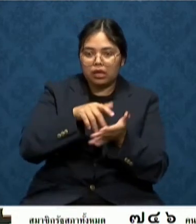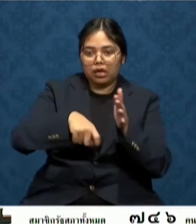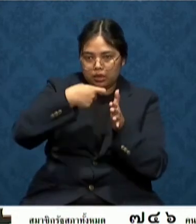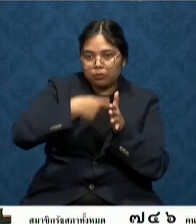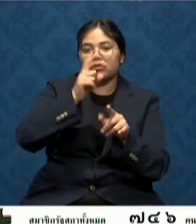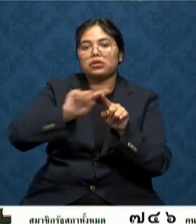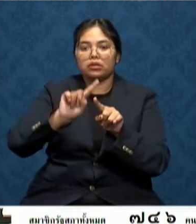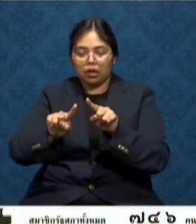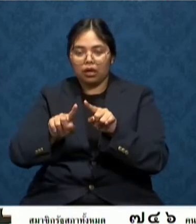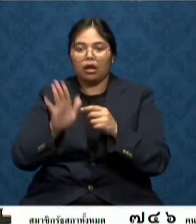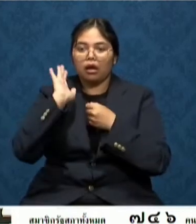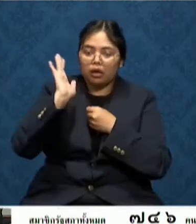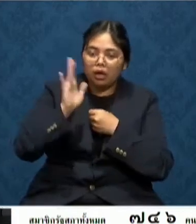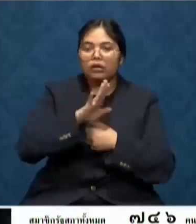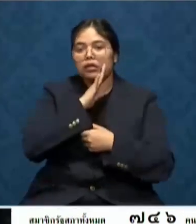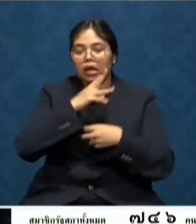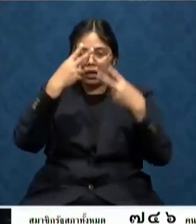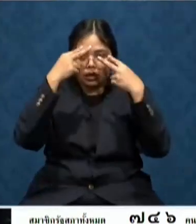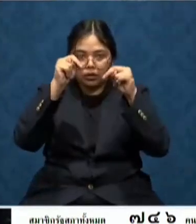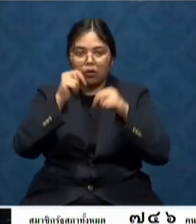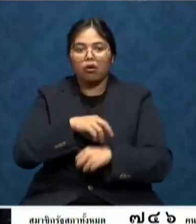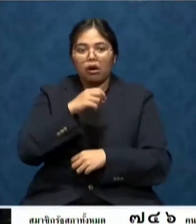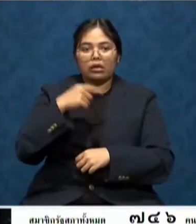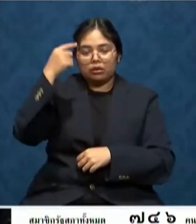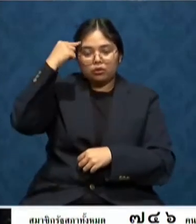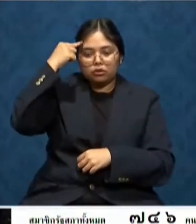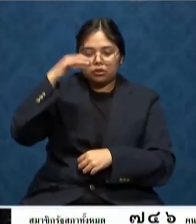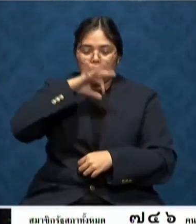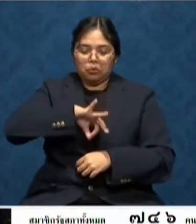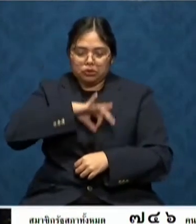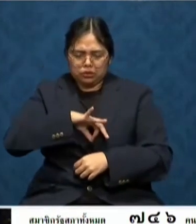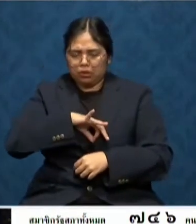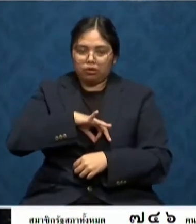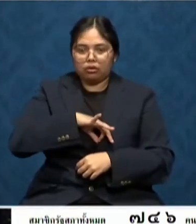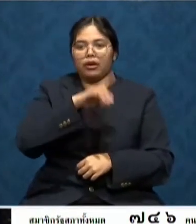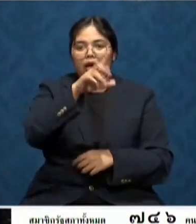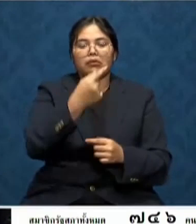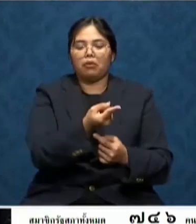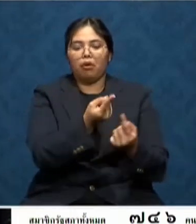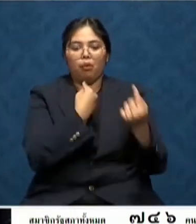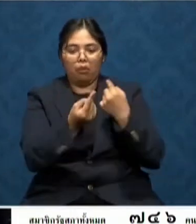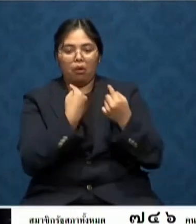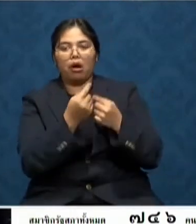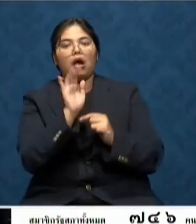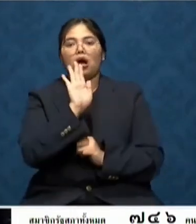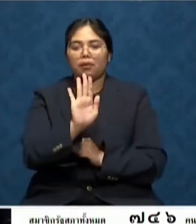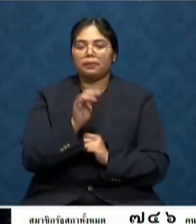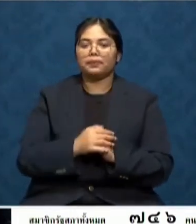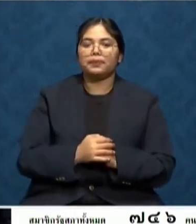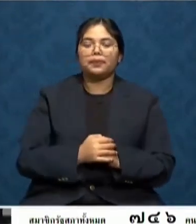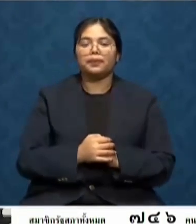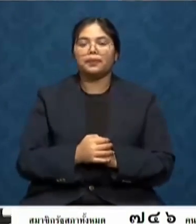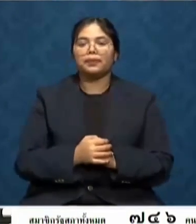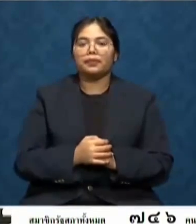ดังนั้ครั ถาท่านนายกรัฐมุตรีรู้สึกว่าพวกเราเสียสีท่านสิ่ทท่านต้ทำเปอย่างแรกคออยาเสยสพวกเรา ขบคครับผม